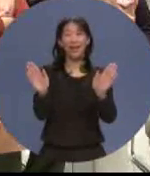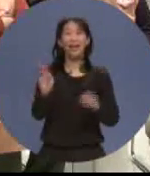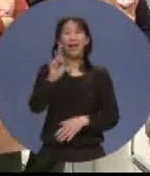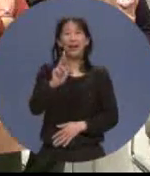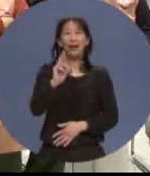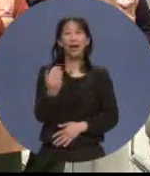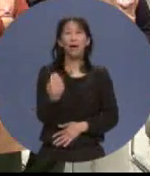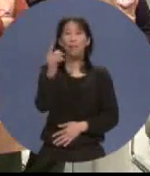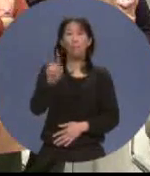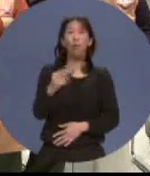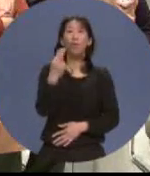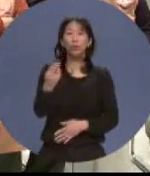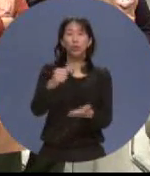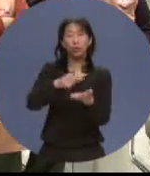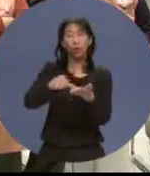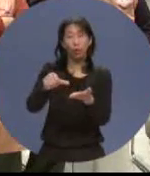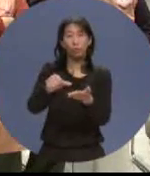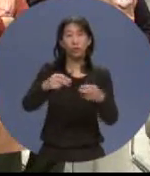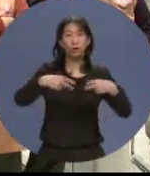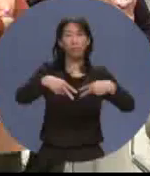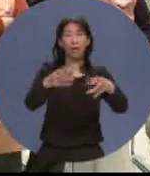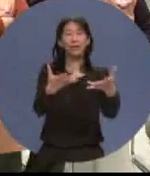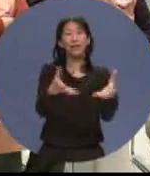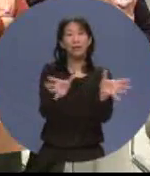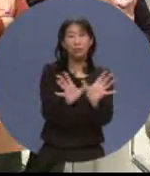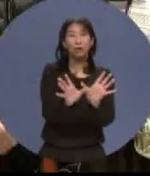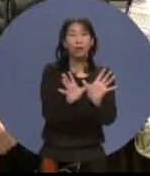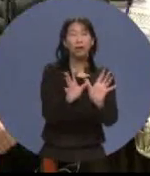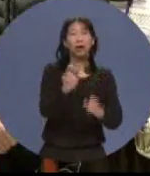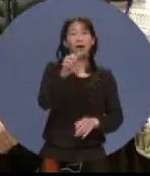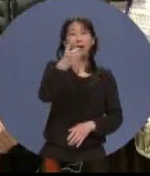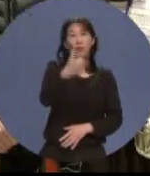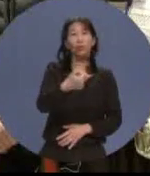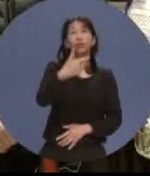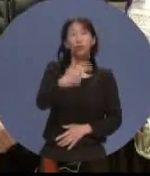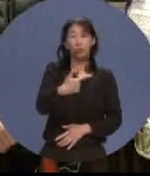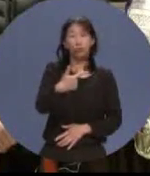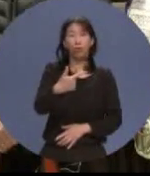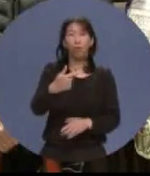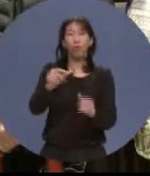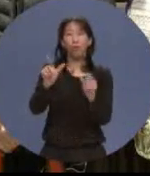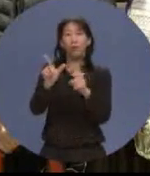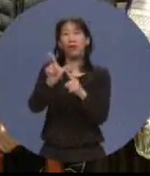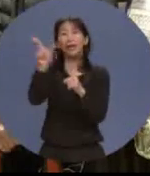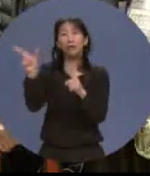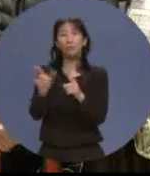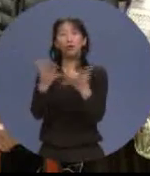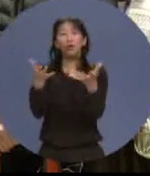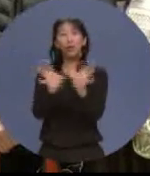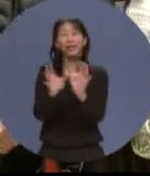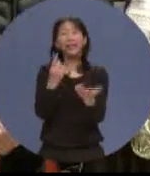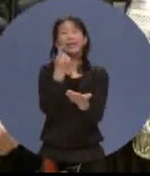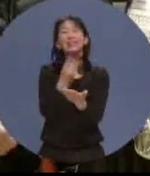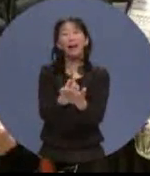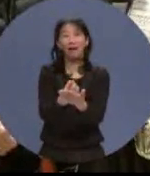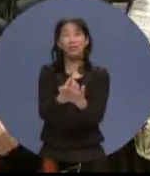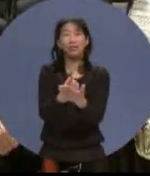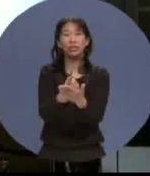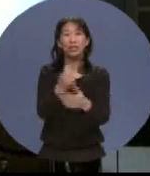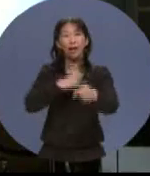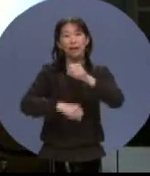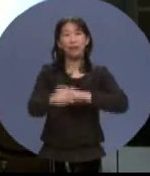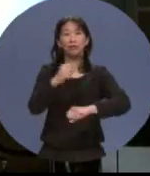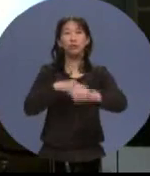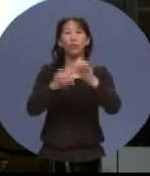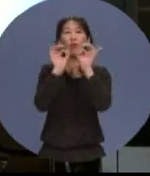センター奈良ポートに登録している56のボランティアグループと NPO 団体が参加し、それぞ